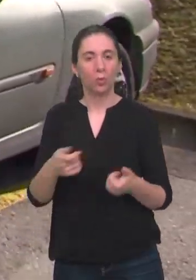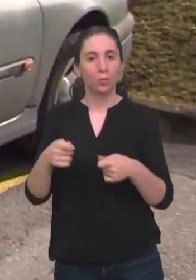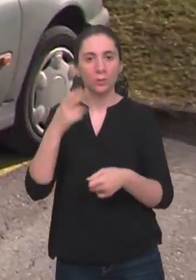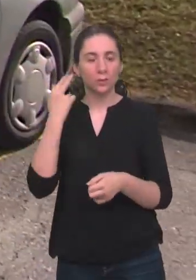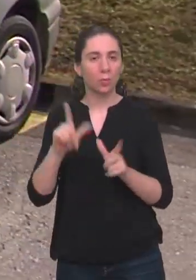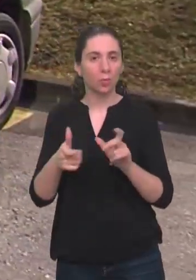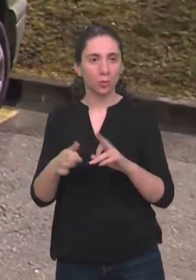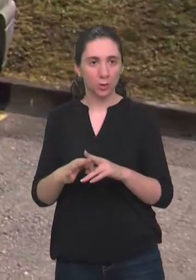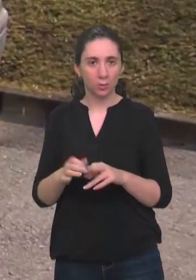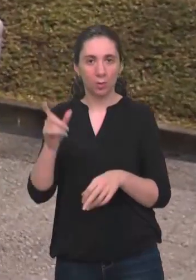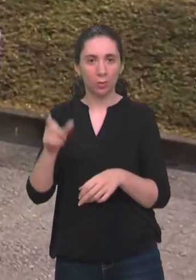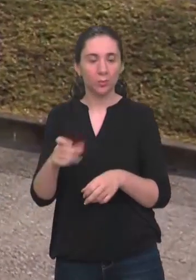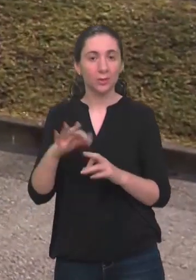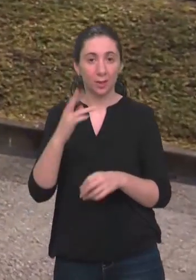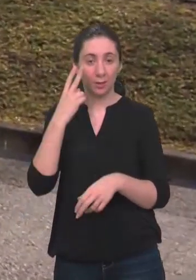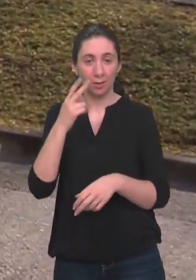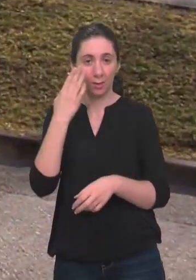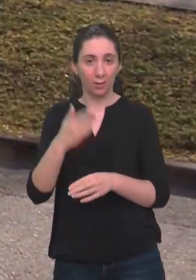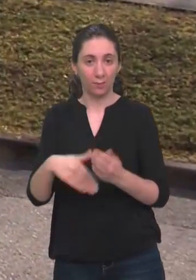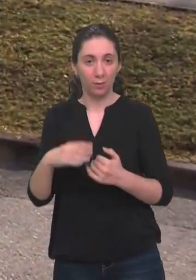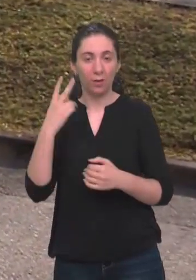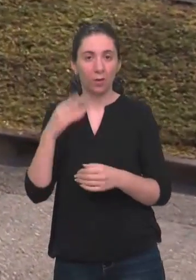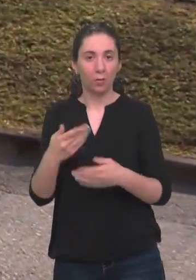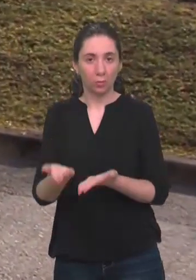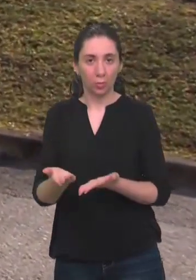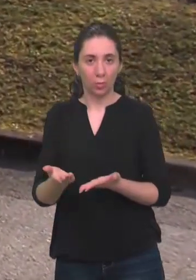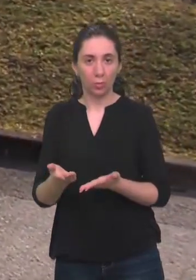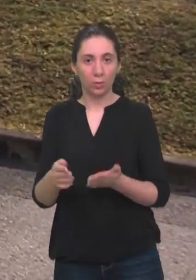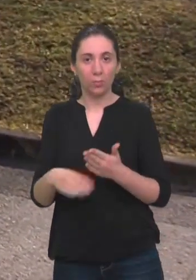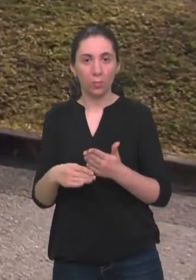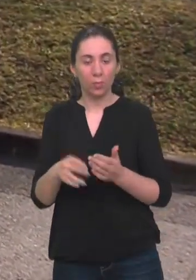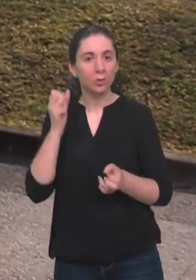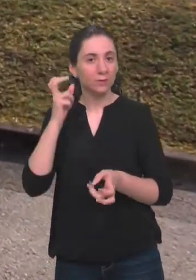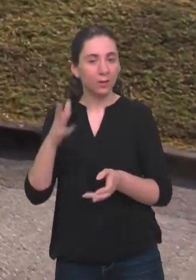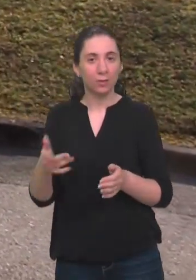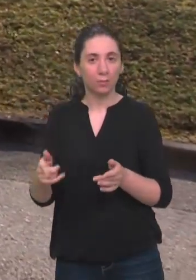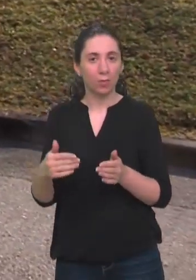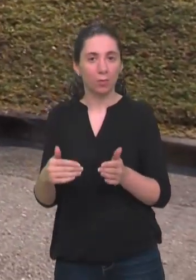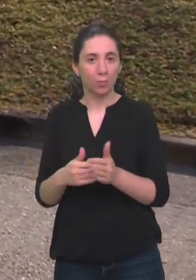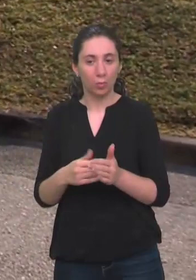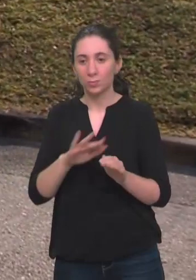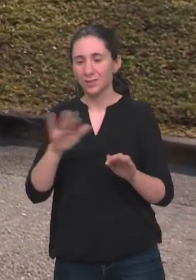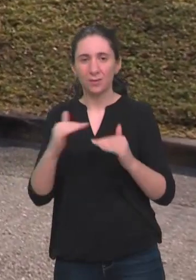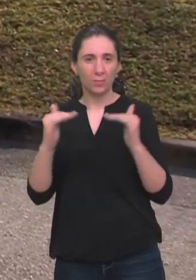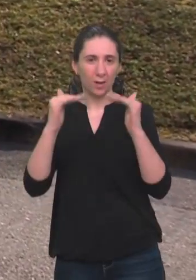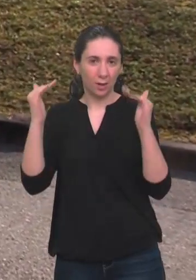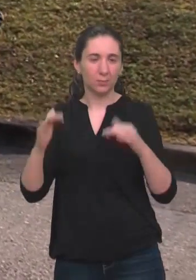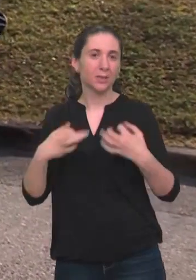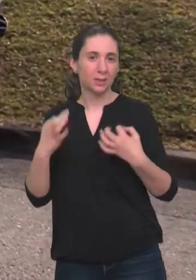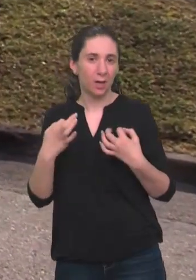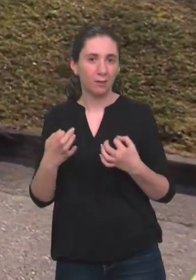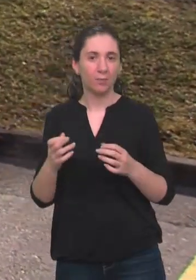Slijepih uska osobama s invaliditetom nudi pomoć pri zadovoljenju svakodnevnih potreba na svim razinama –